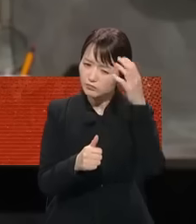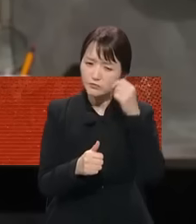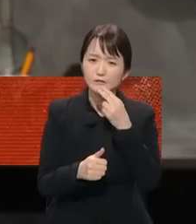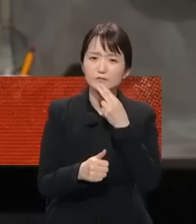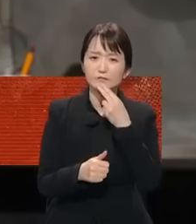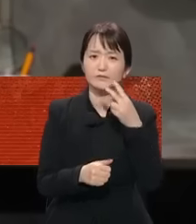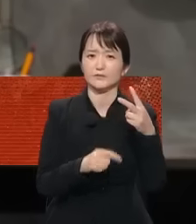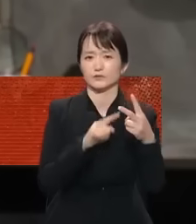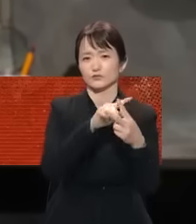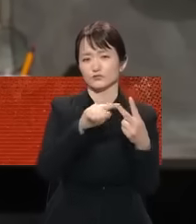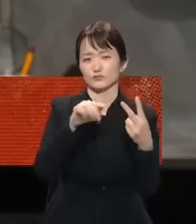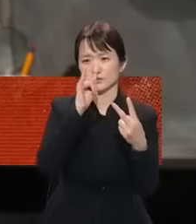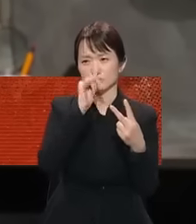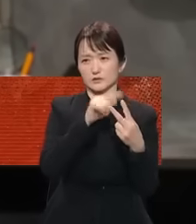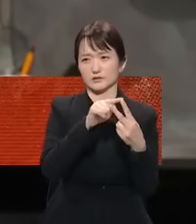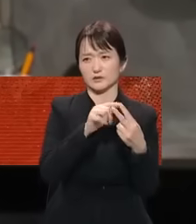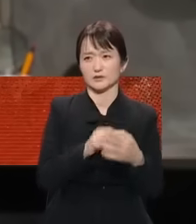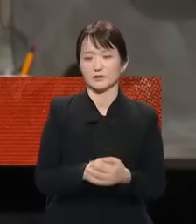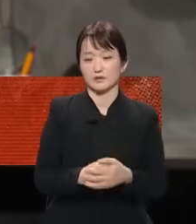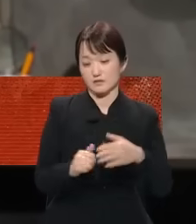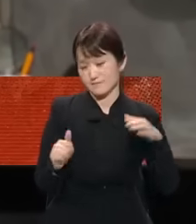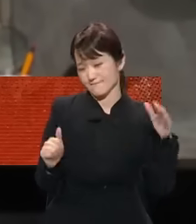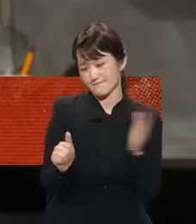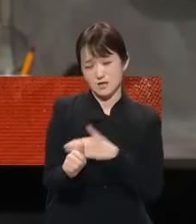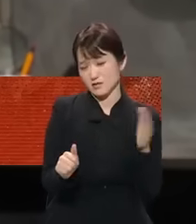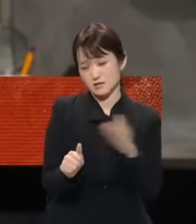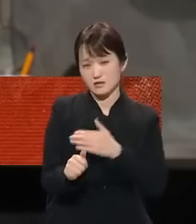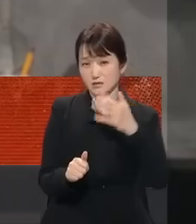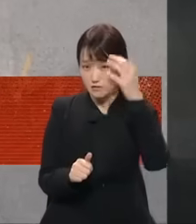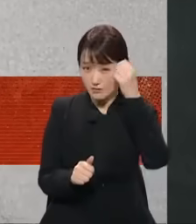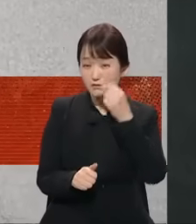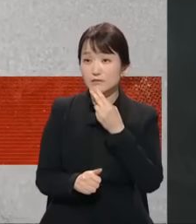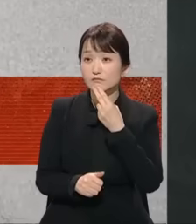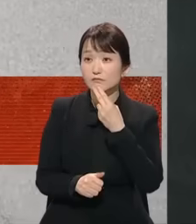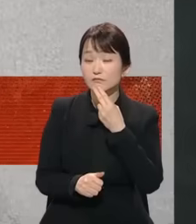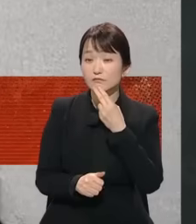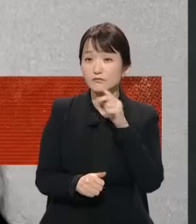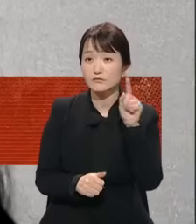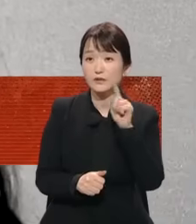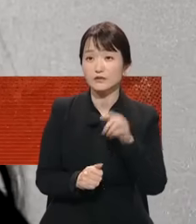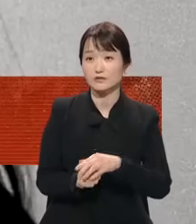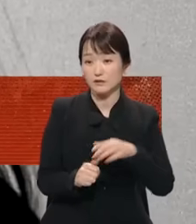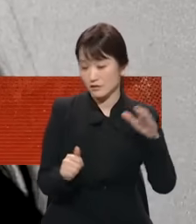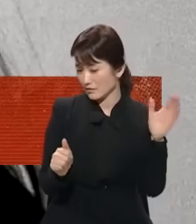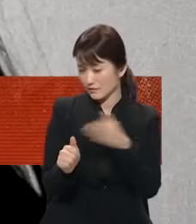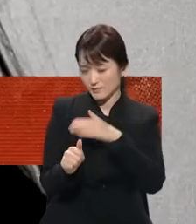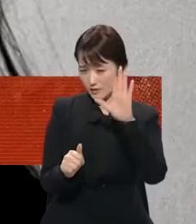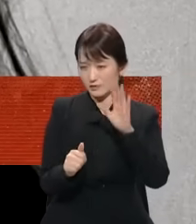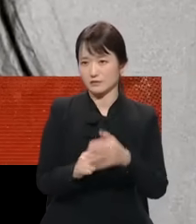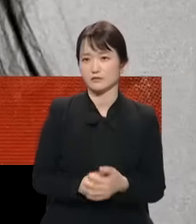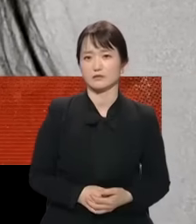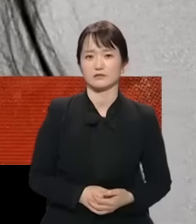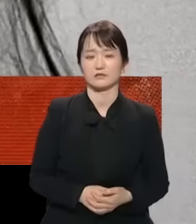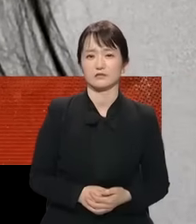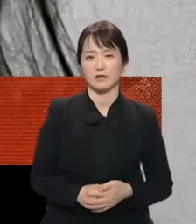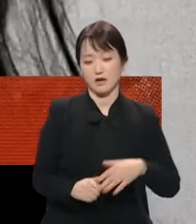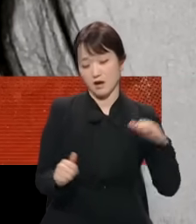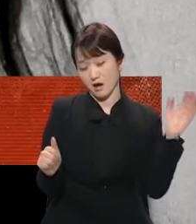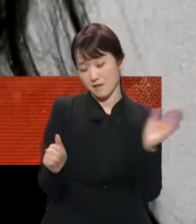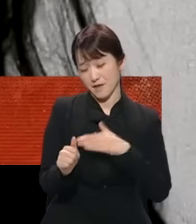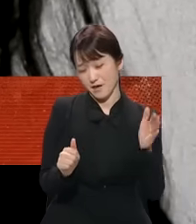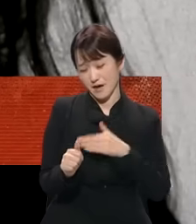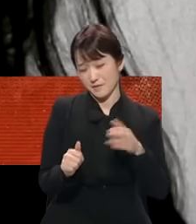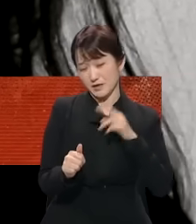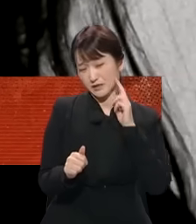게 두 가지겠죠. 이런 어떤 강력한 폭행을 했는데 기억할 수 없다는 거는 정말 안 했거나 두 번째 너무 많이 해서 기억을 못하거나 뭐 둘